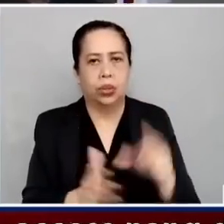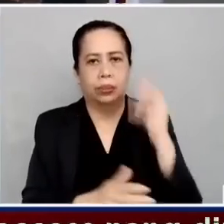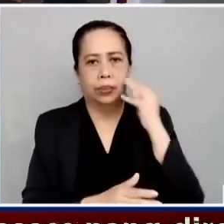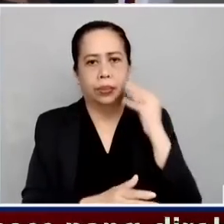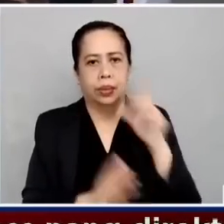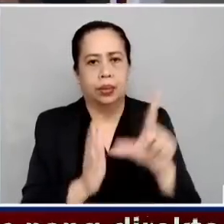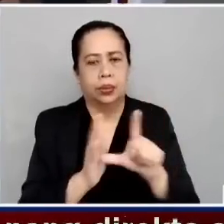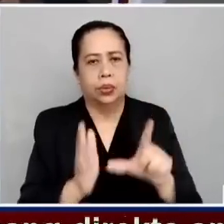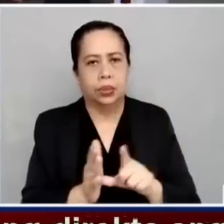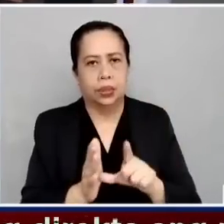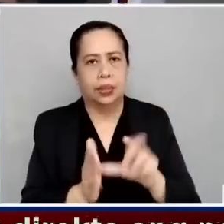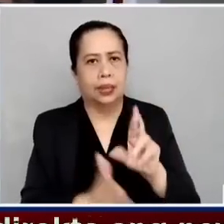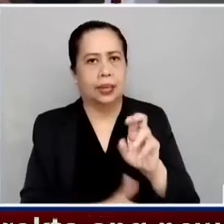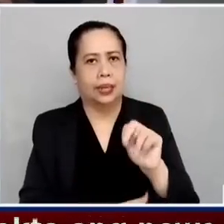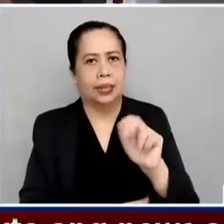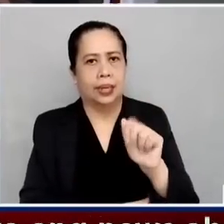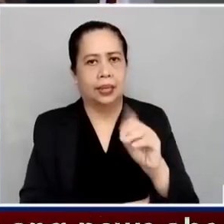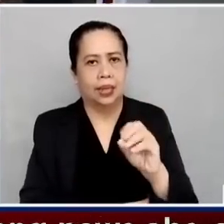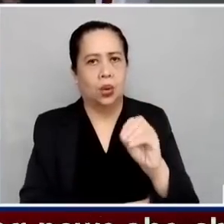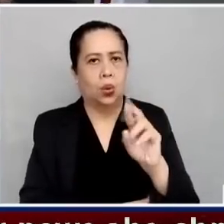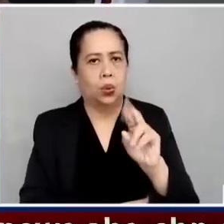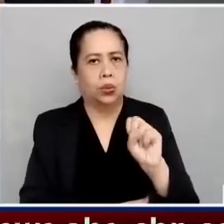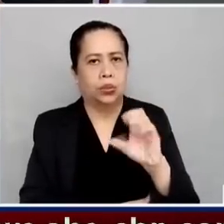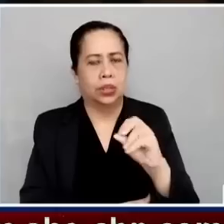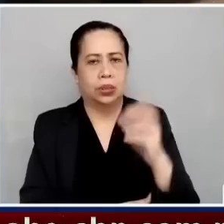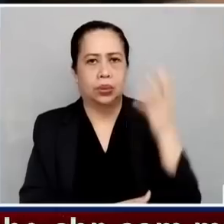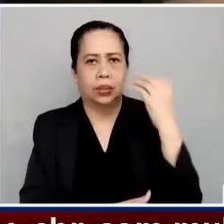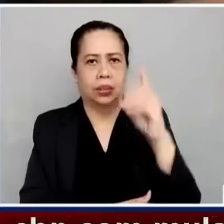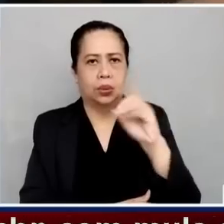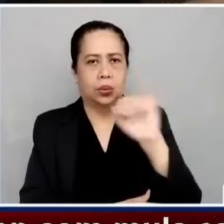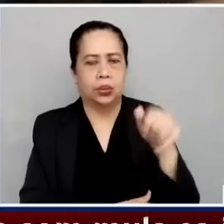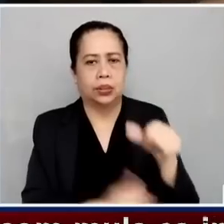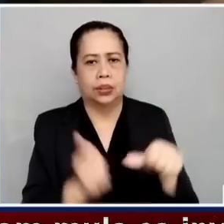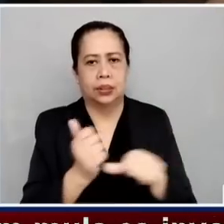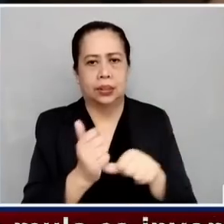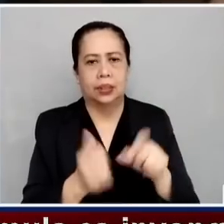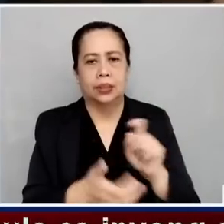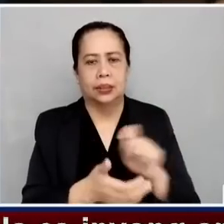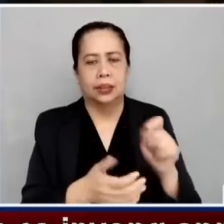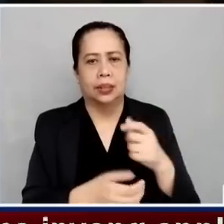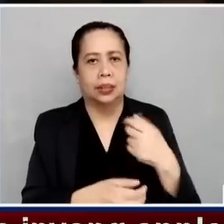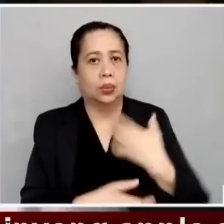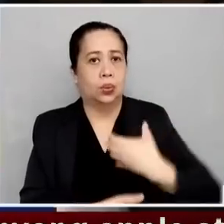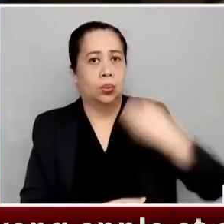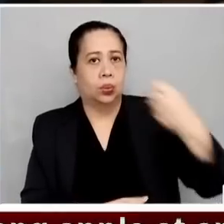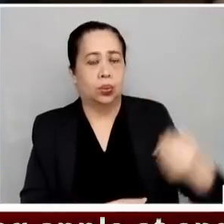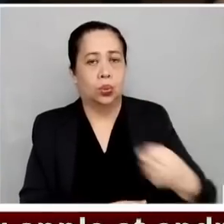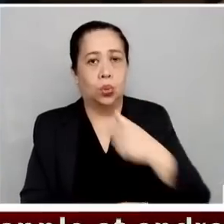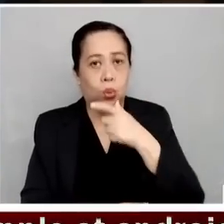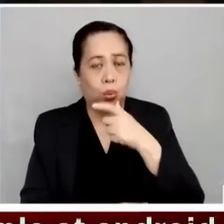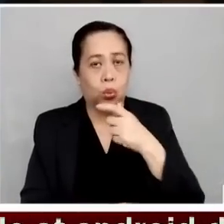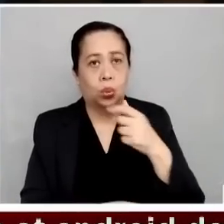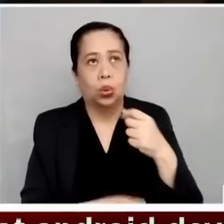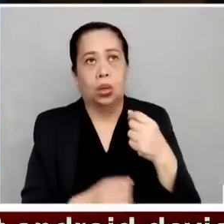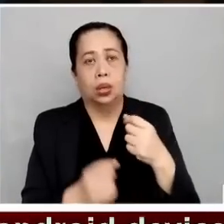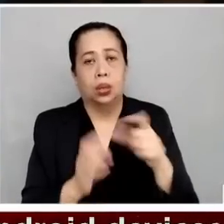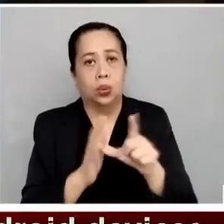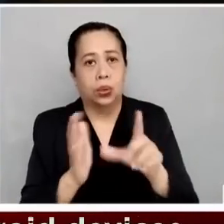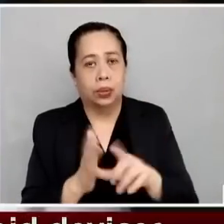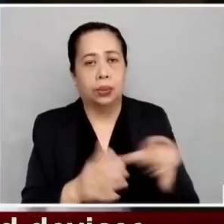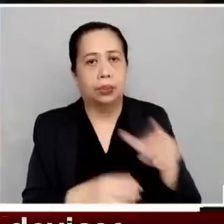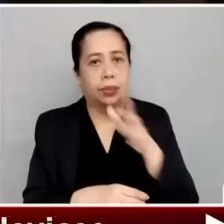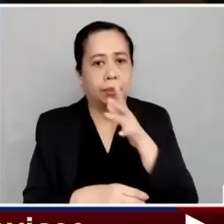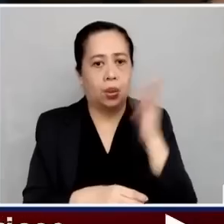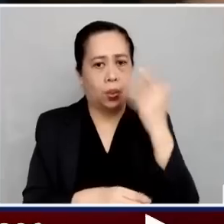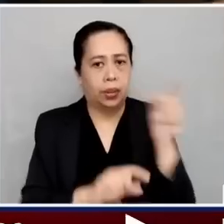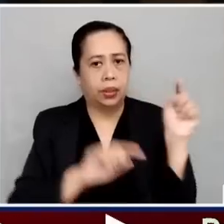Attorney Reynante Orseo, dating DOJ Undersecretary. Ang nalagang kumuha sa amin ay yung nanay talaga. Kaya nagpupunta dito